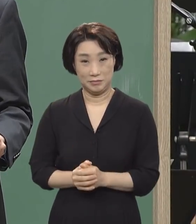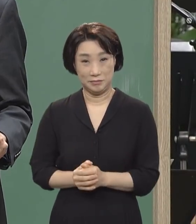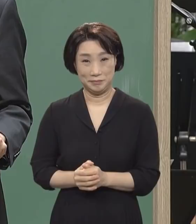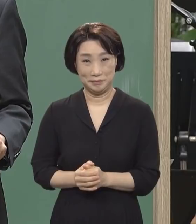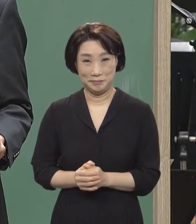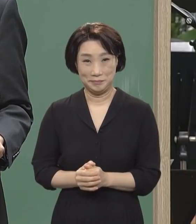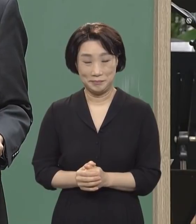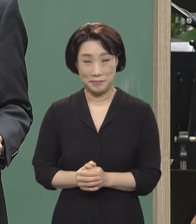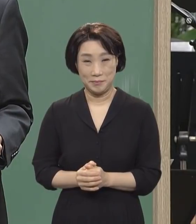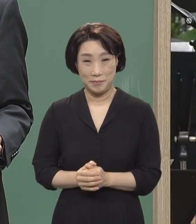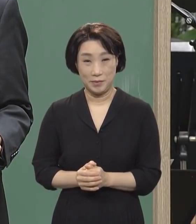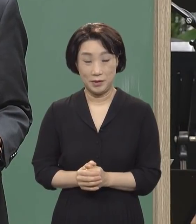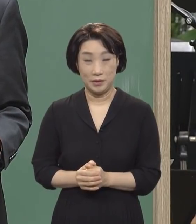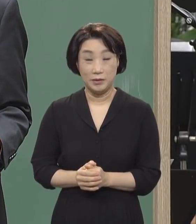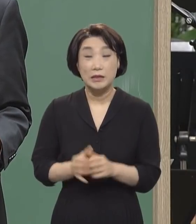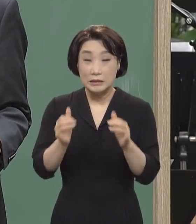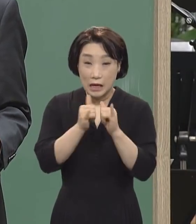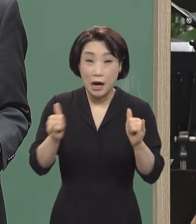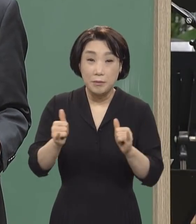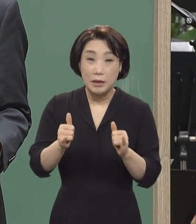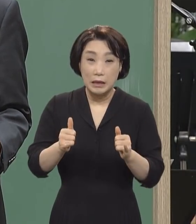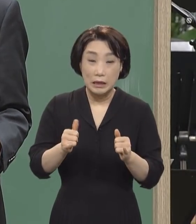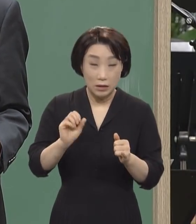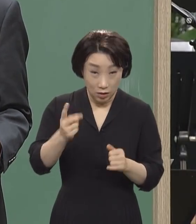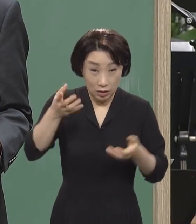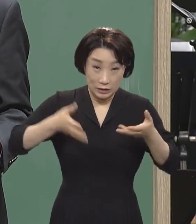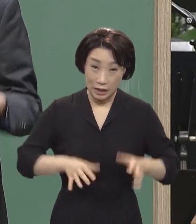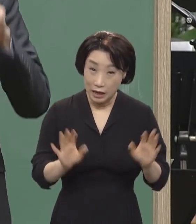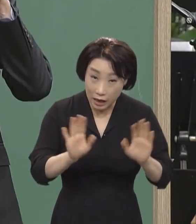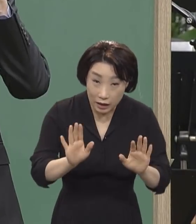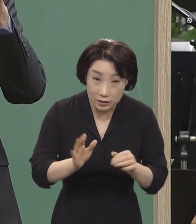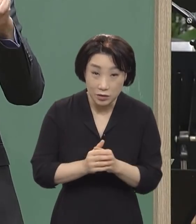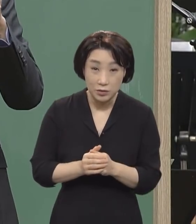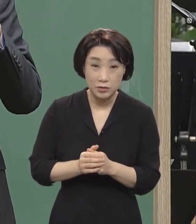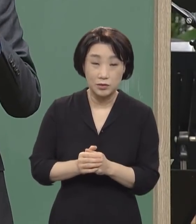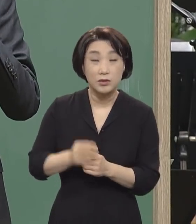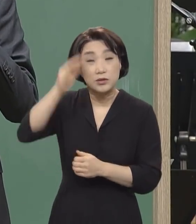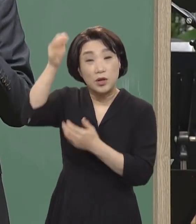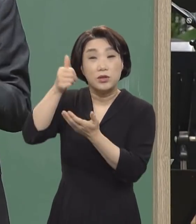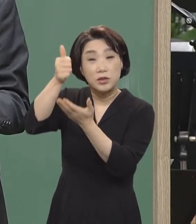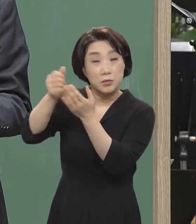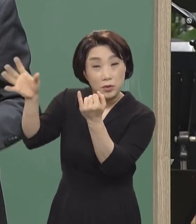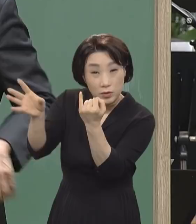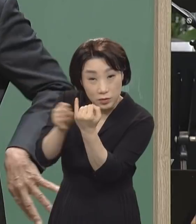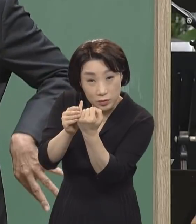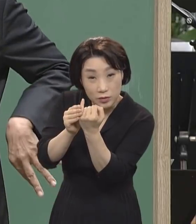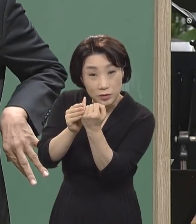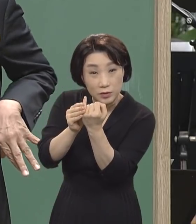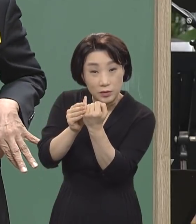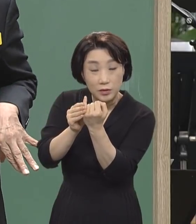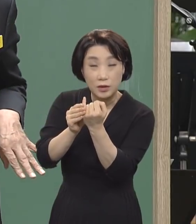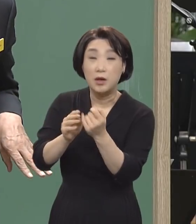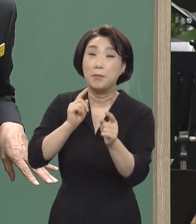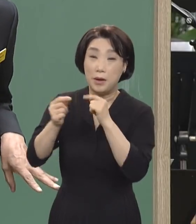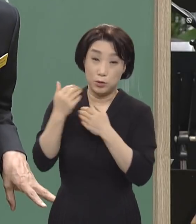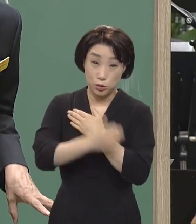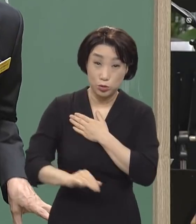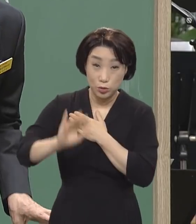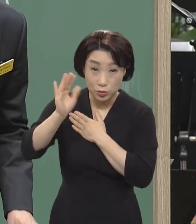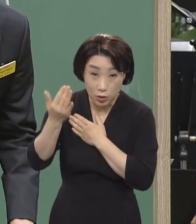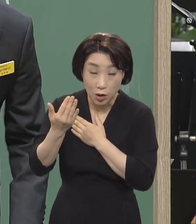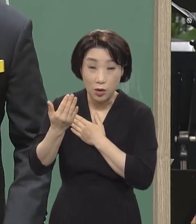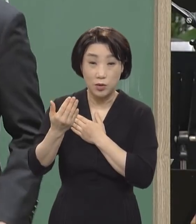그건 사람의 종자로 태어나지ams 성령으로 잉태해서 말씀이